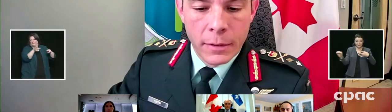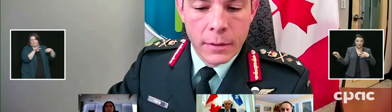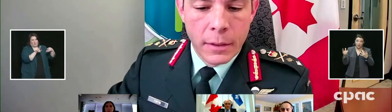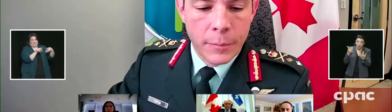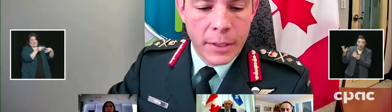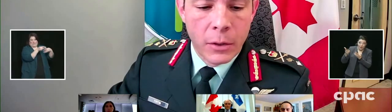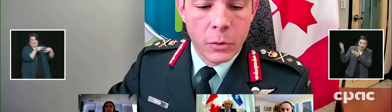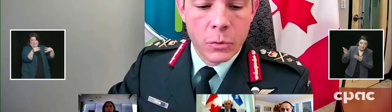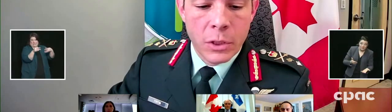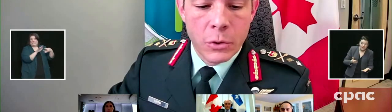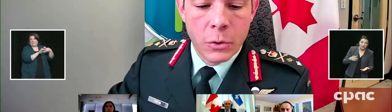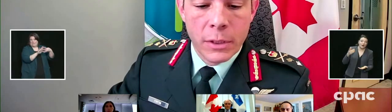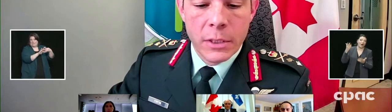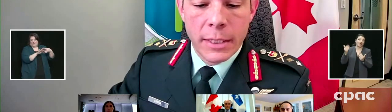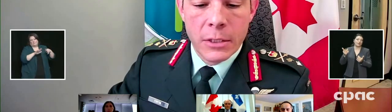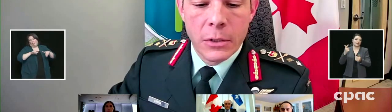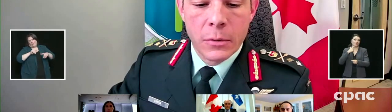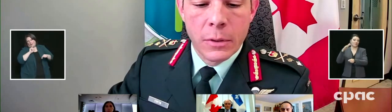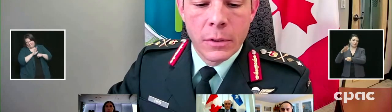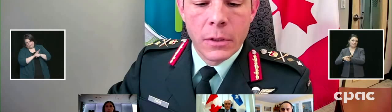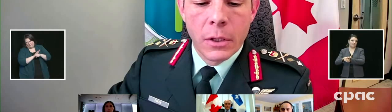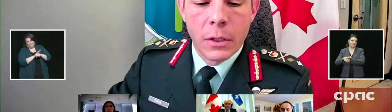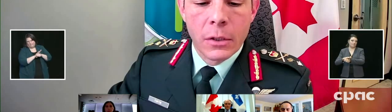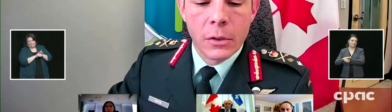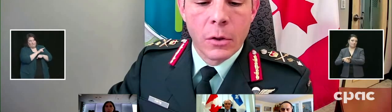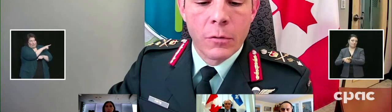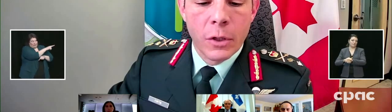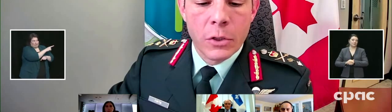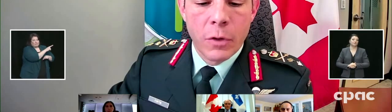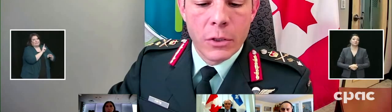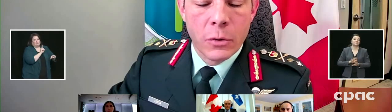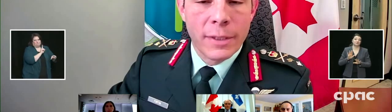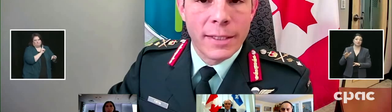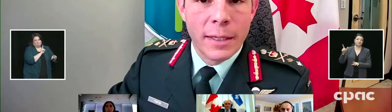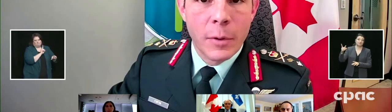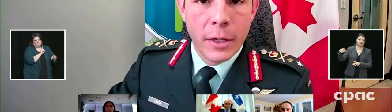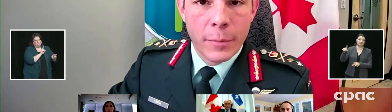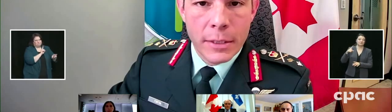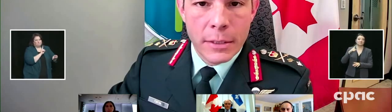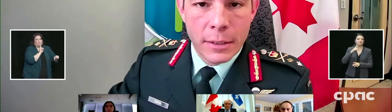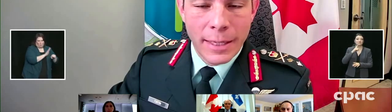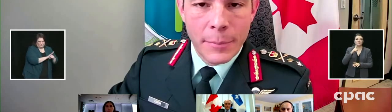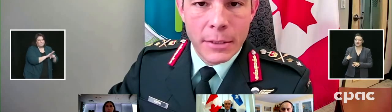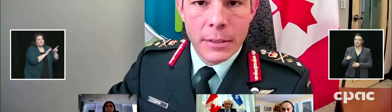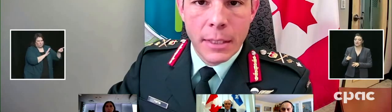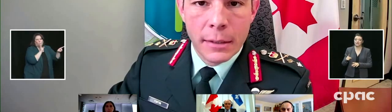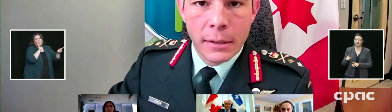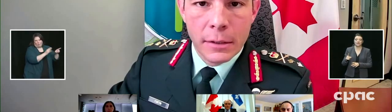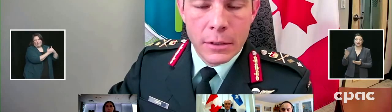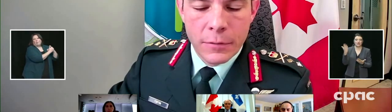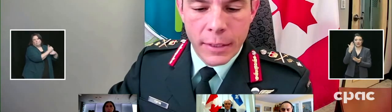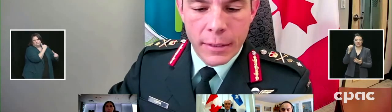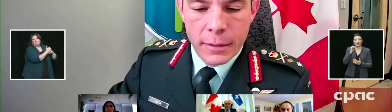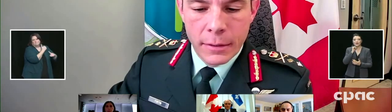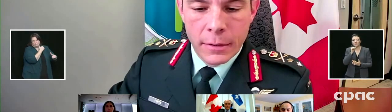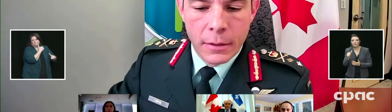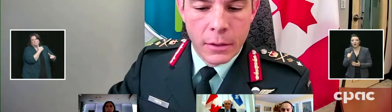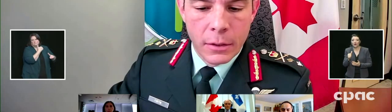confirmés. Par contre, on nous assure que les allocations qu'on va recevoir sont équitablement réparties entre les